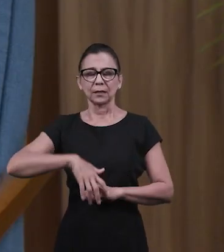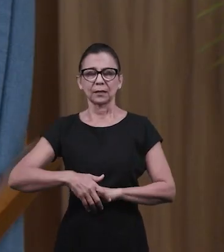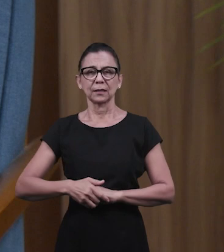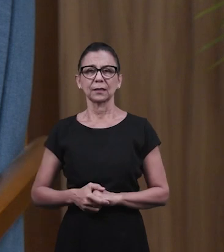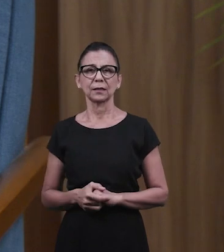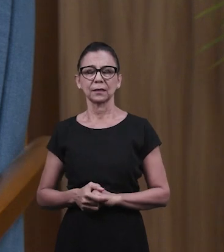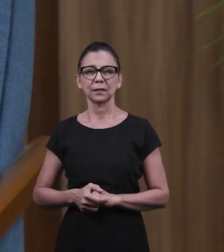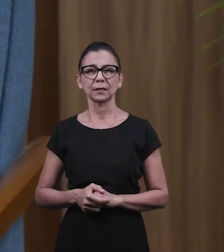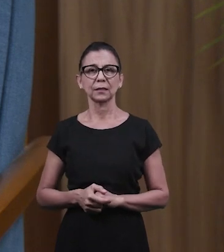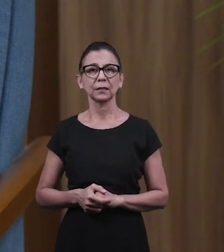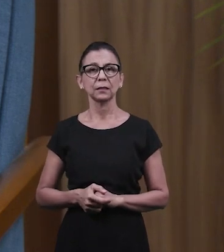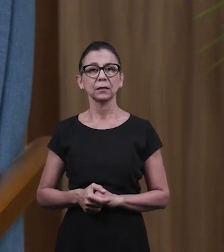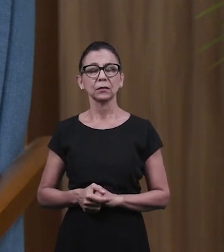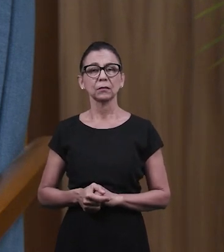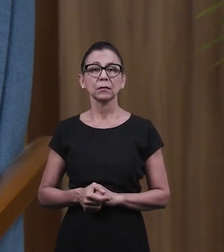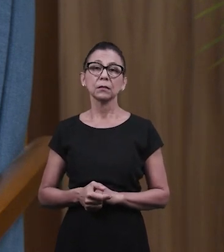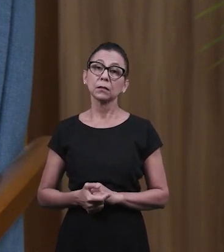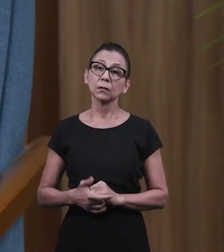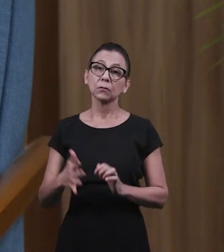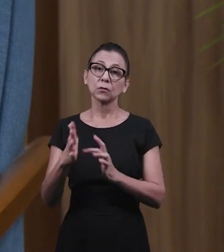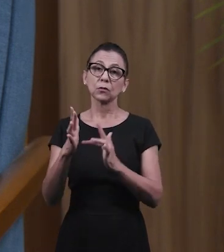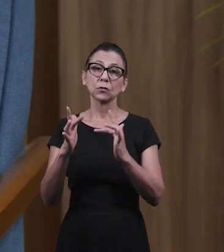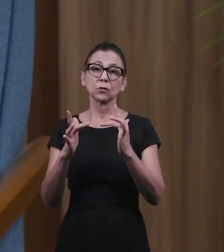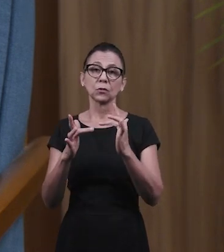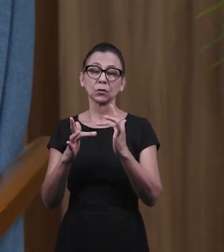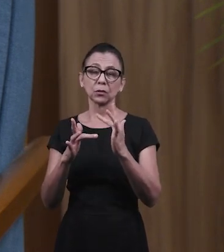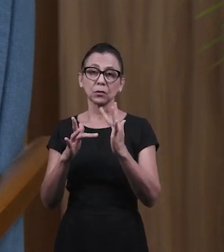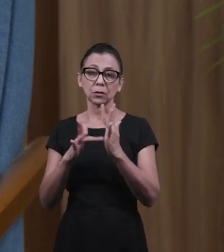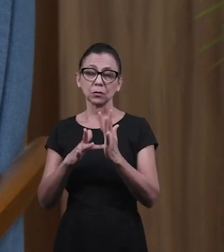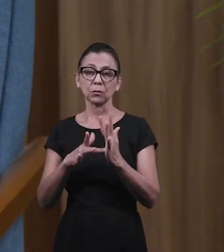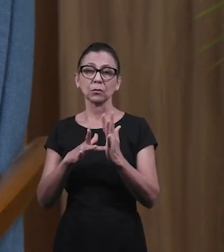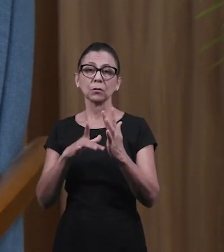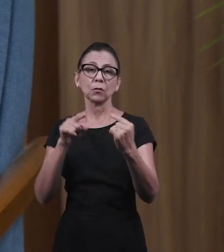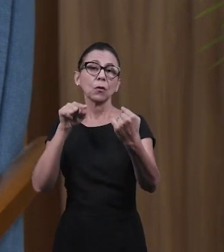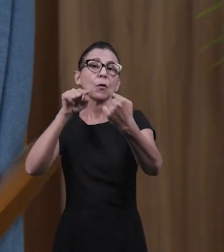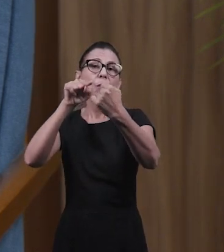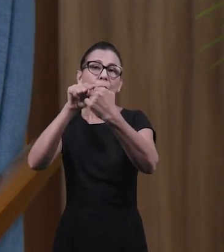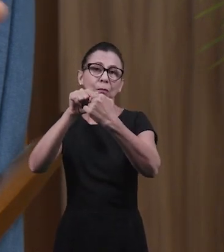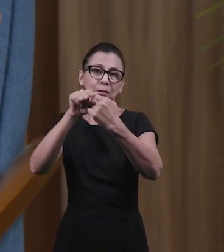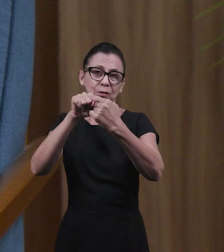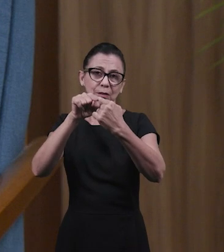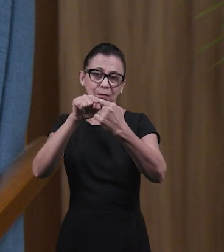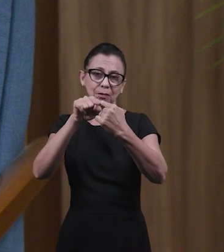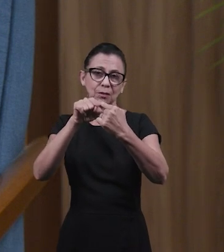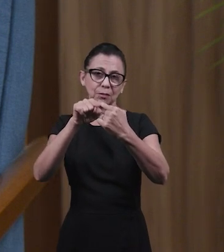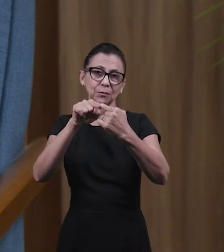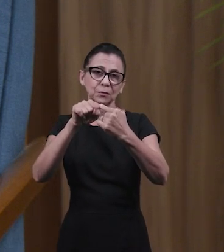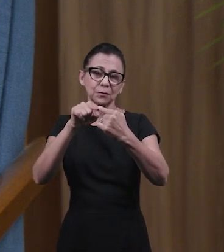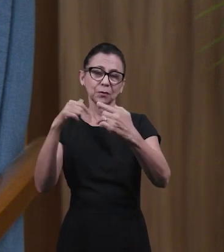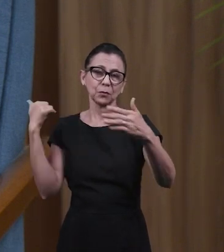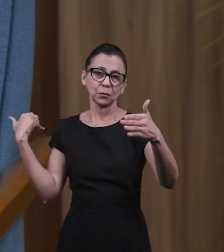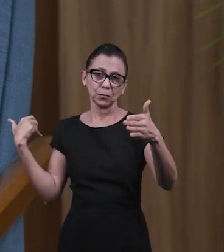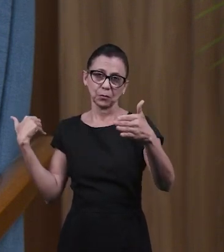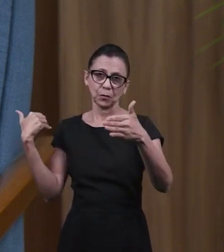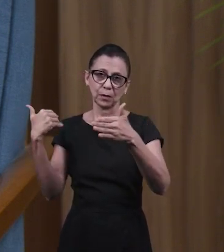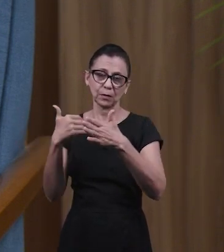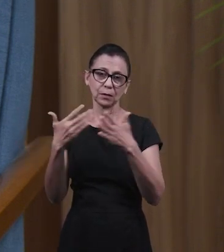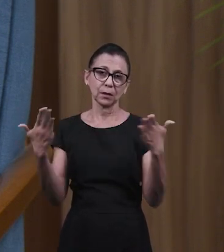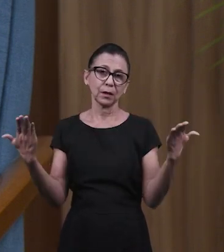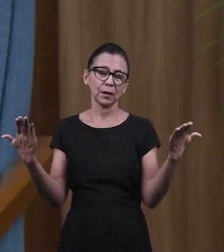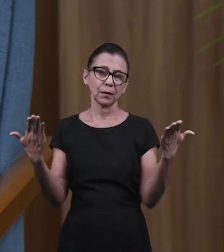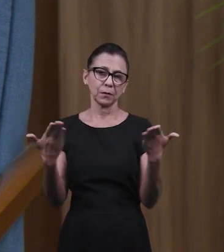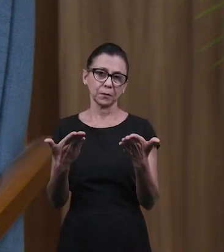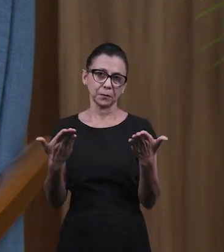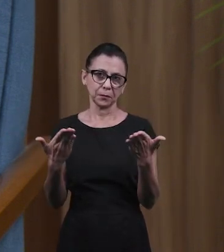c'est l'objectif de Jésus, ou était en ce moment, et continue à l'être jusqu'aujourd'hui, à la mesure que nous continuons à lire